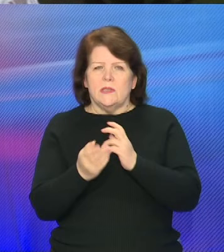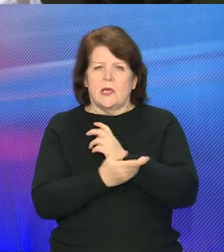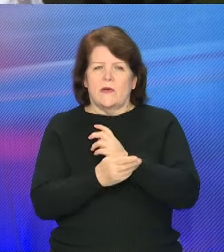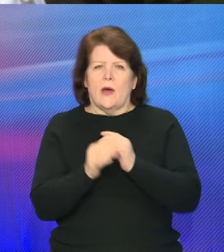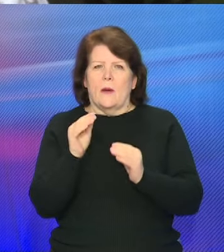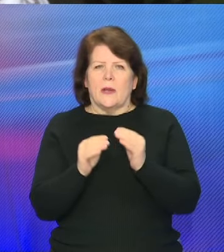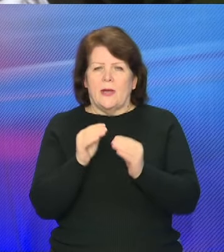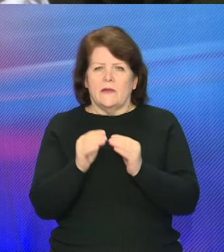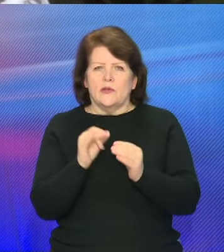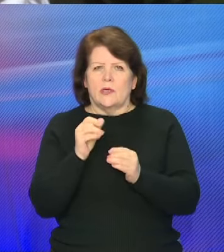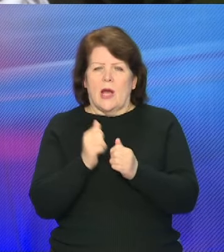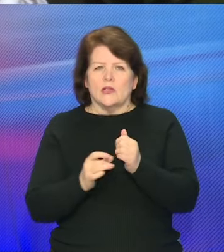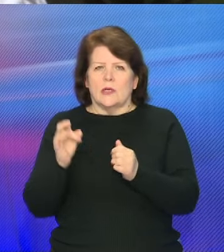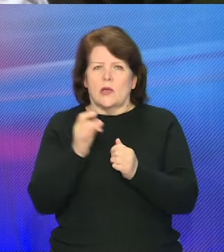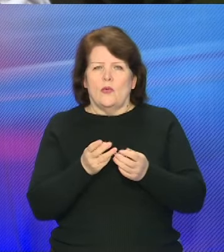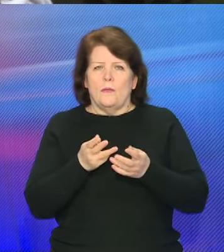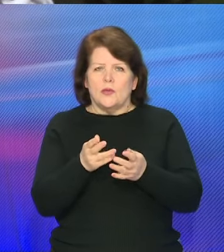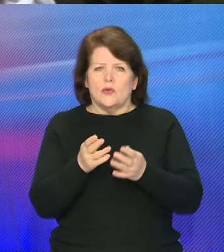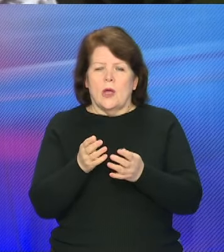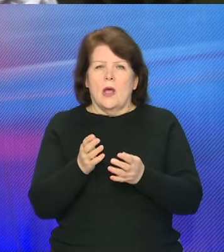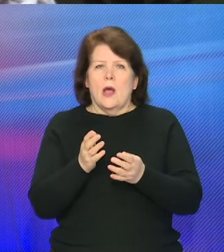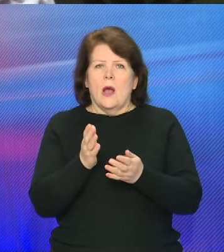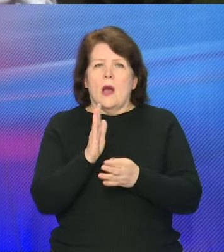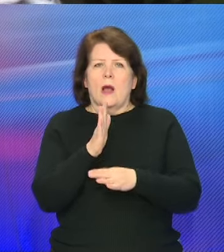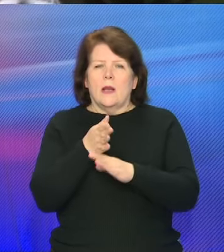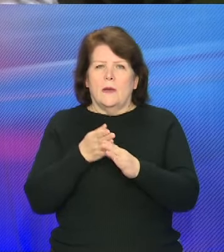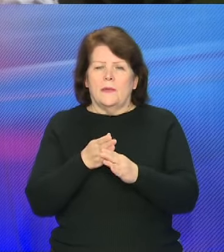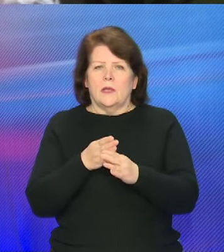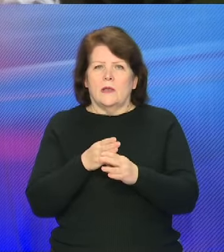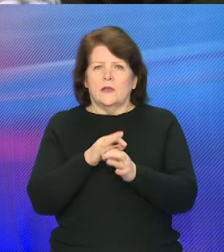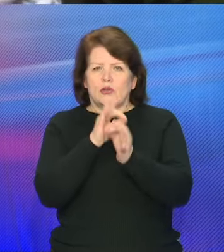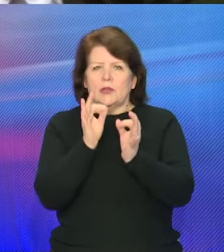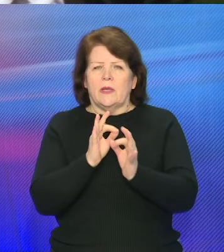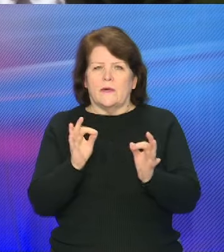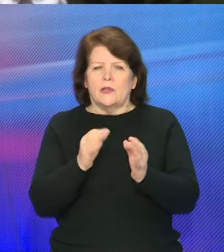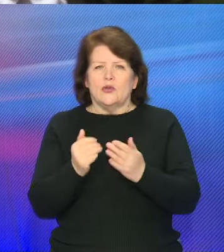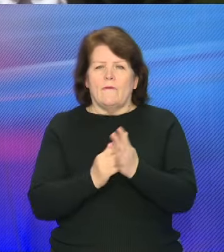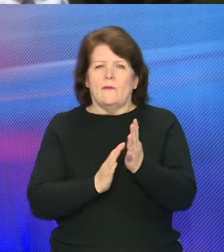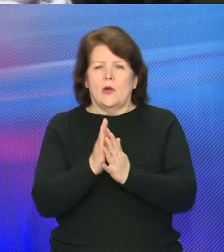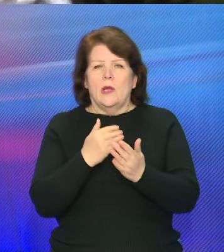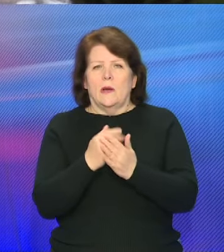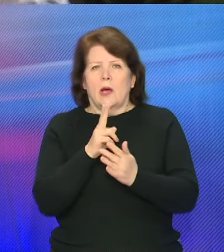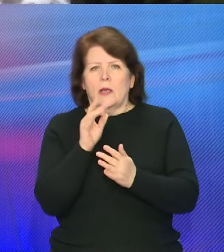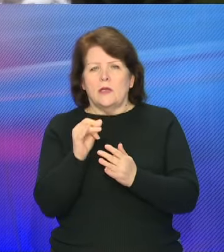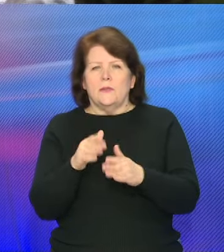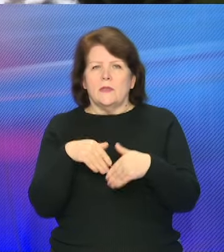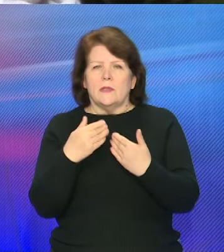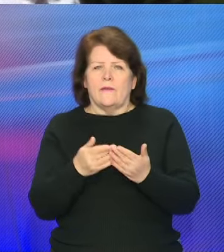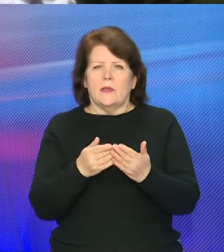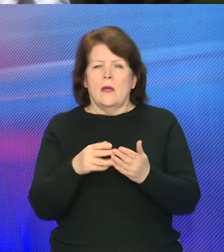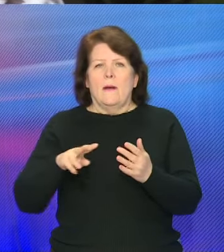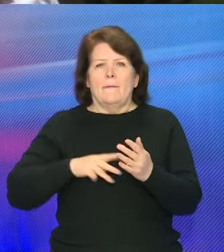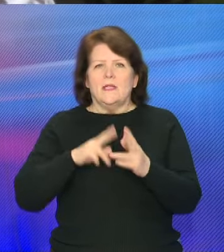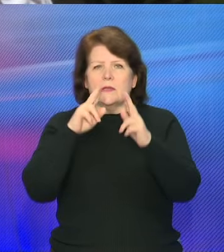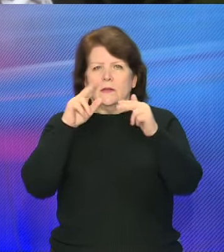и каждый район печет хлебный шедевр из нового урожая. Например, Карелище представит Мирский замок,